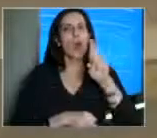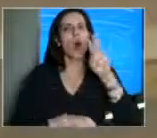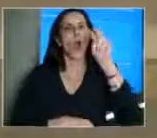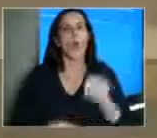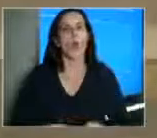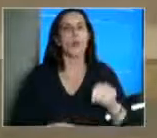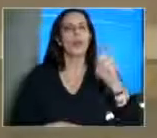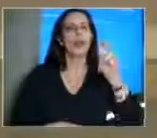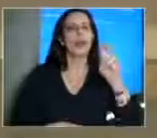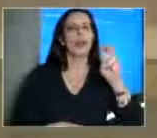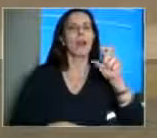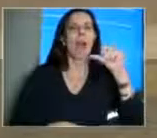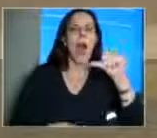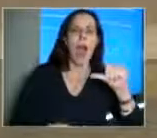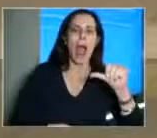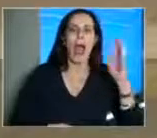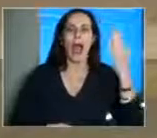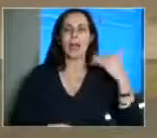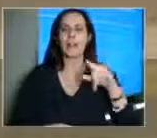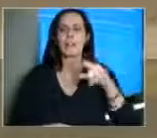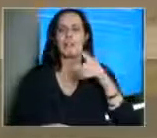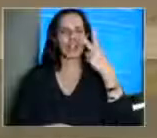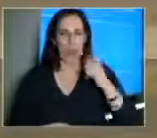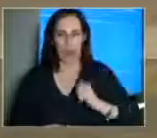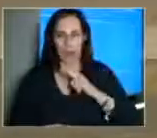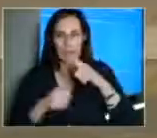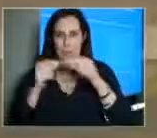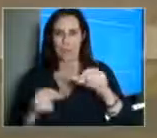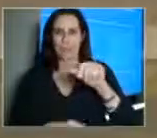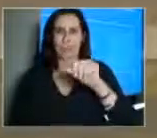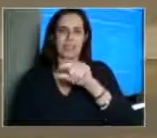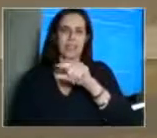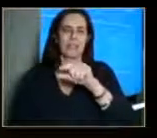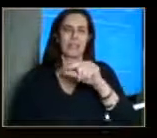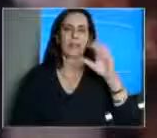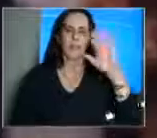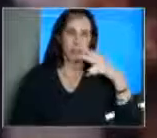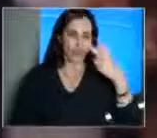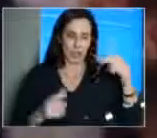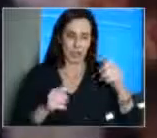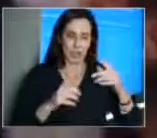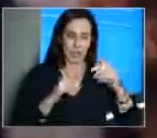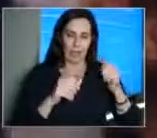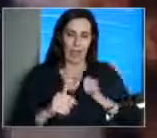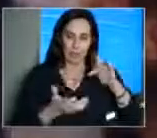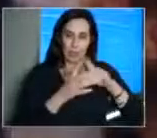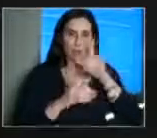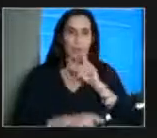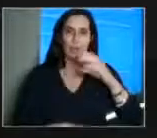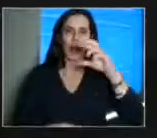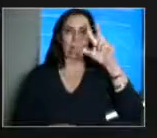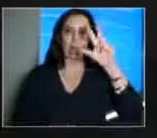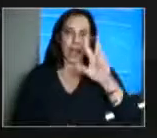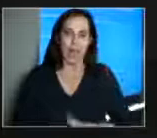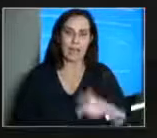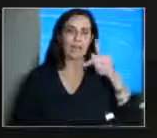חבר ולגולדין ולאורון ולכמובן קץ פלדמן שנמצאים בסוריה, ועוד בכלל נהדרי מלחמת